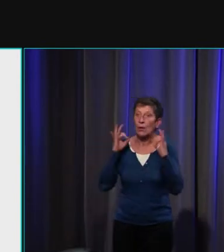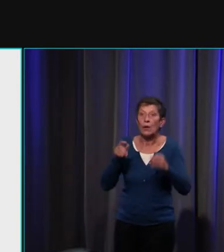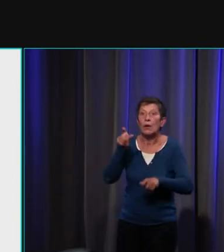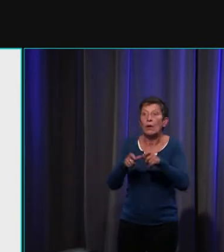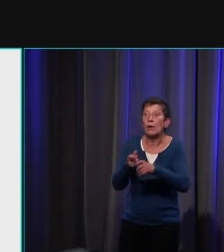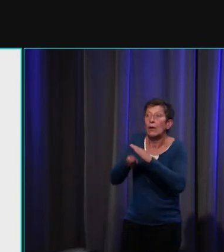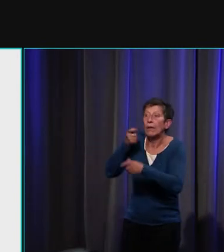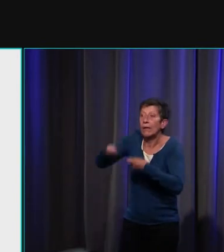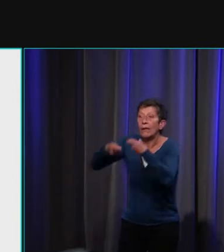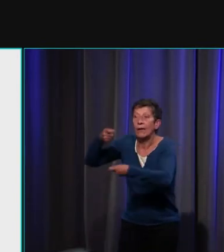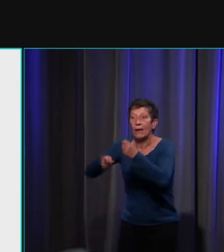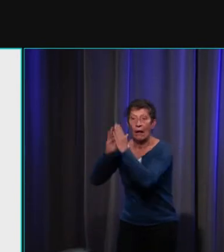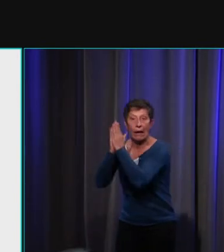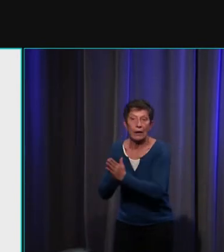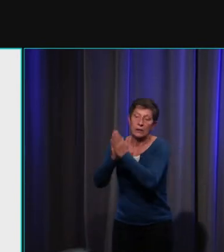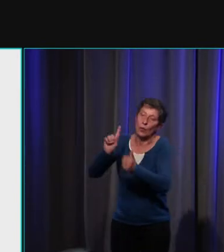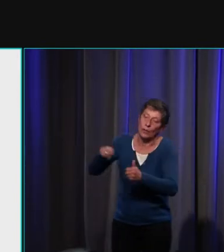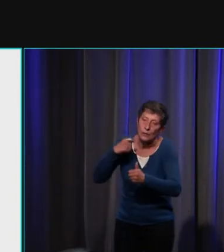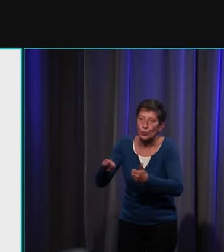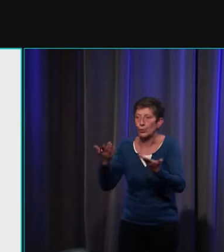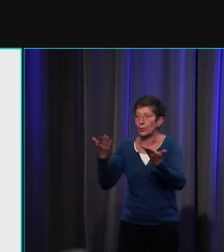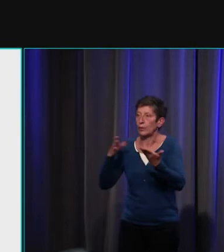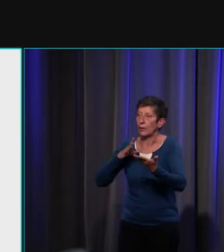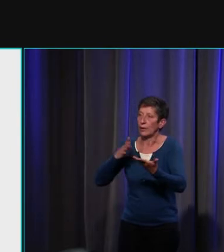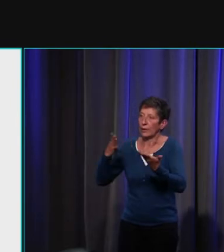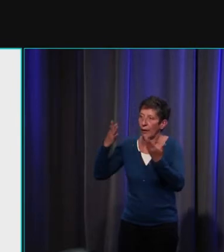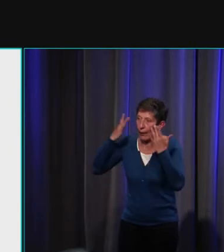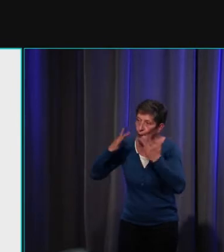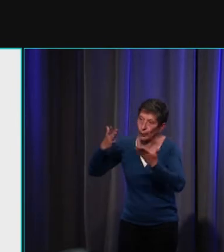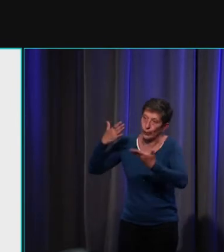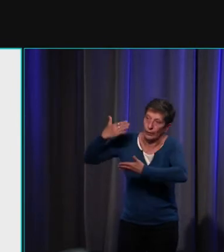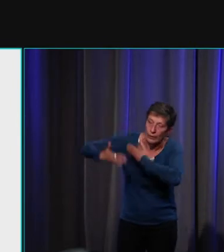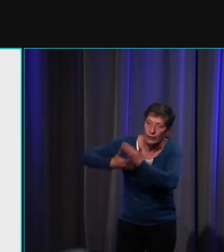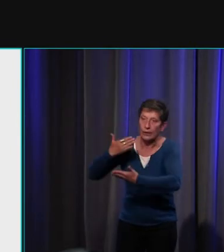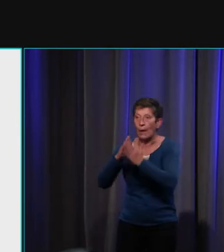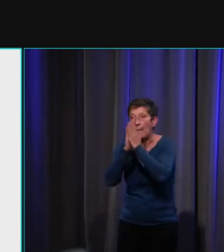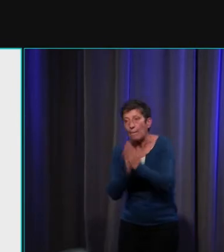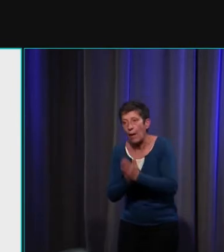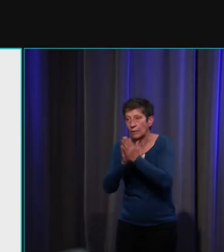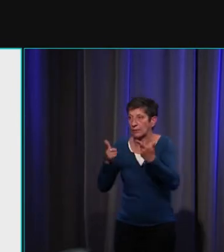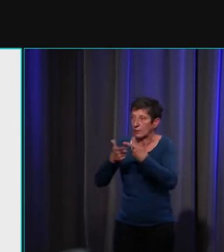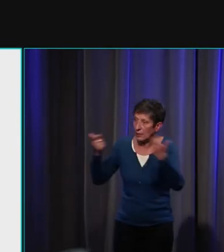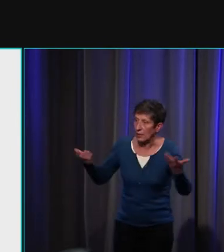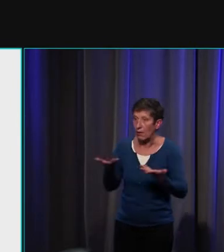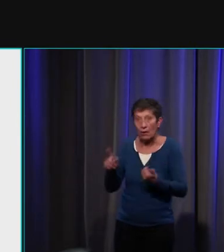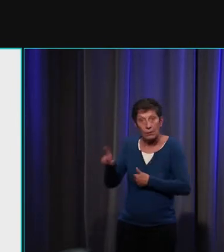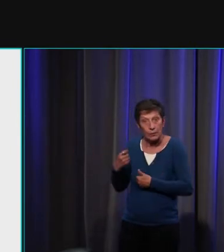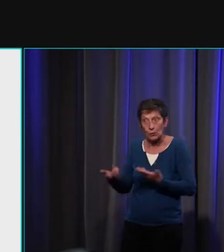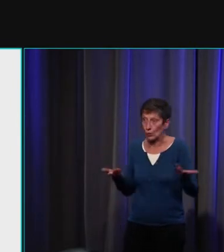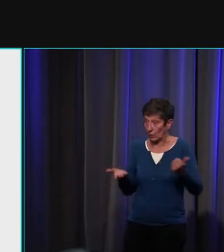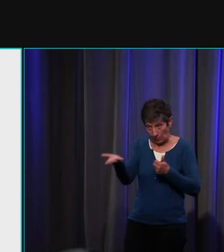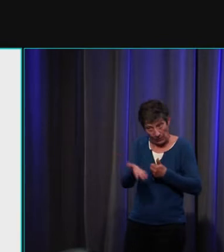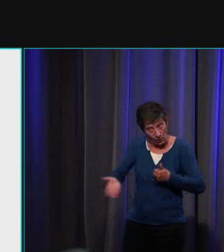outre le culte bien sûr la prédication et la célébration de la messe tout ce que vous voulez s'ils sont eux qui prennent en charge l'éducation